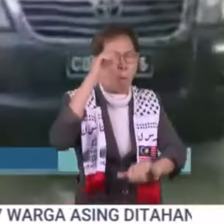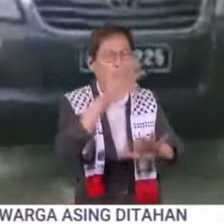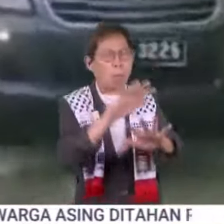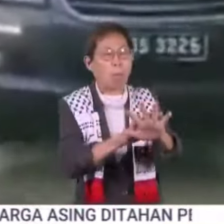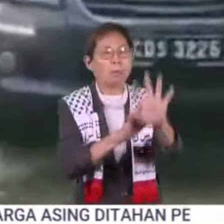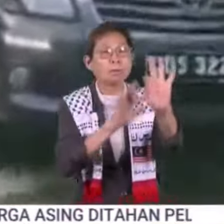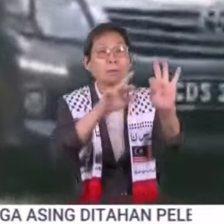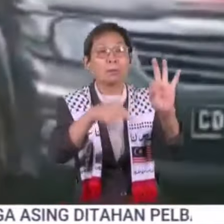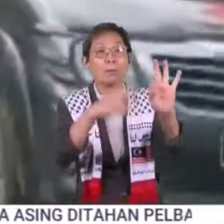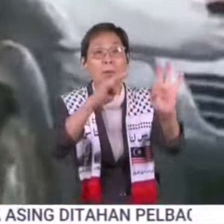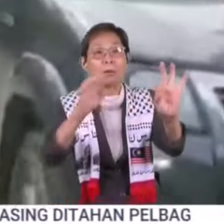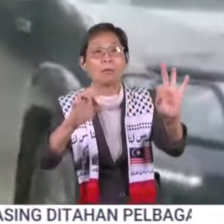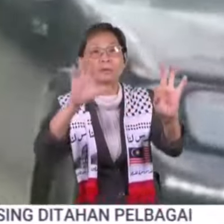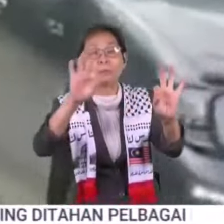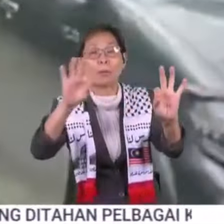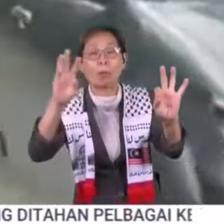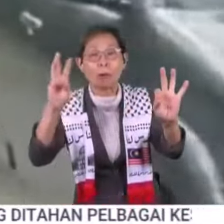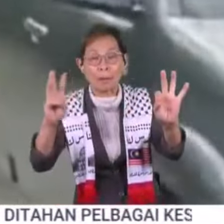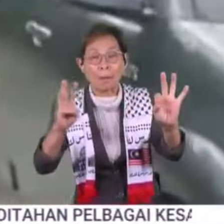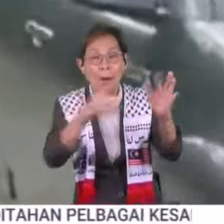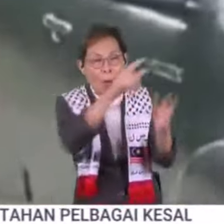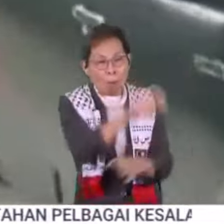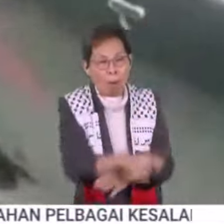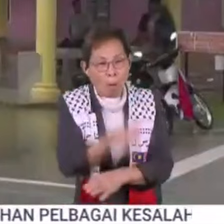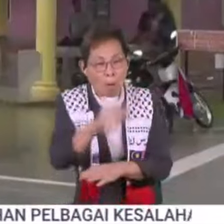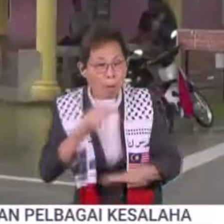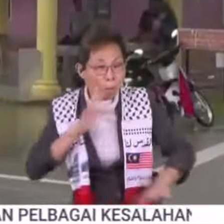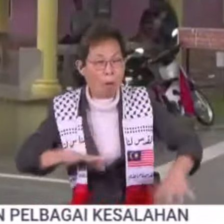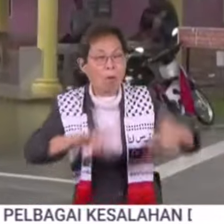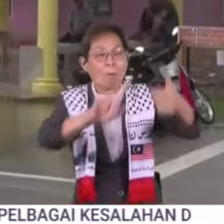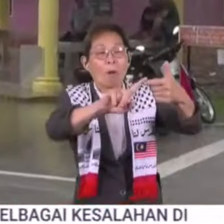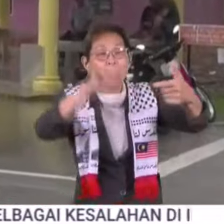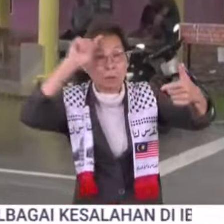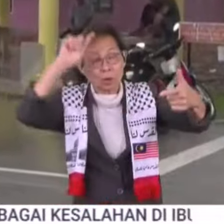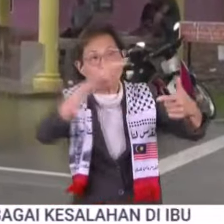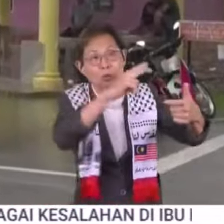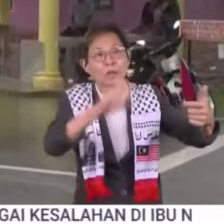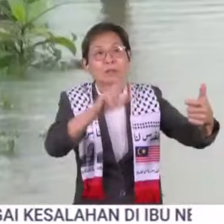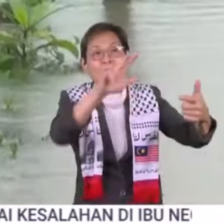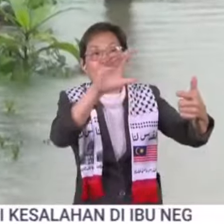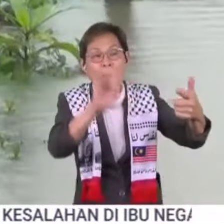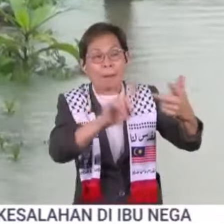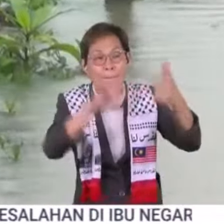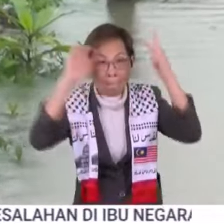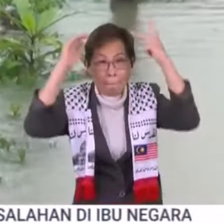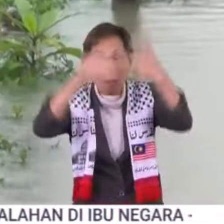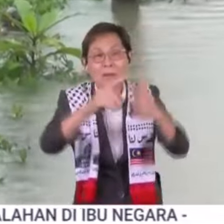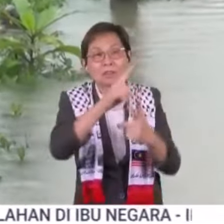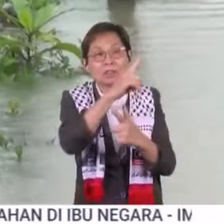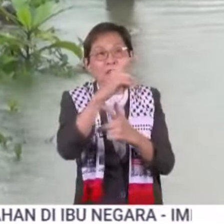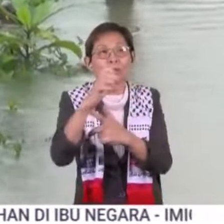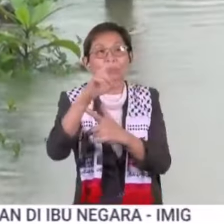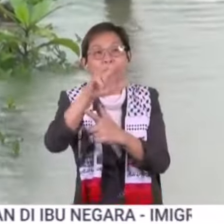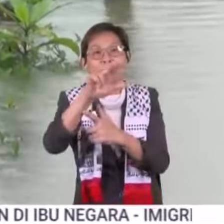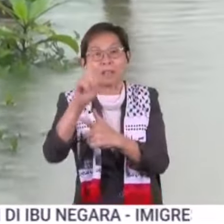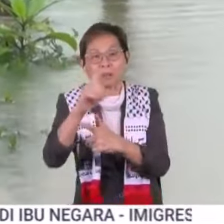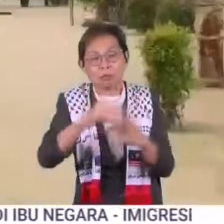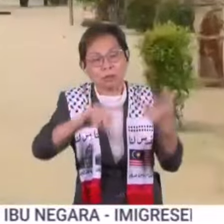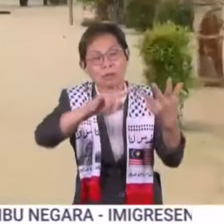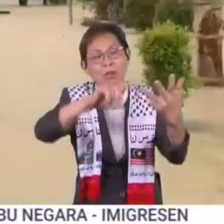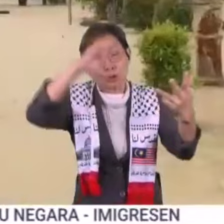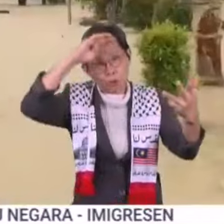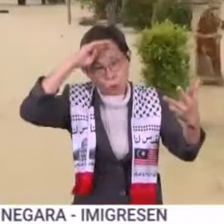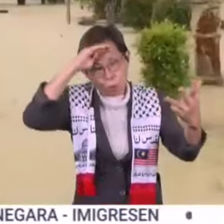iaitu 9,496 penduduk terjejas. Diikuti Terengganu 238, Pahang 131 dan